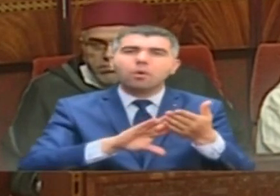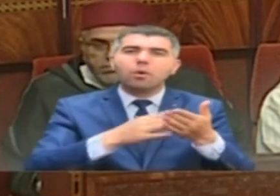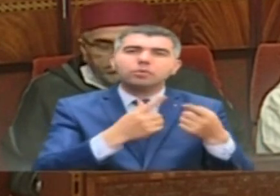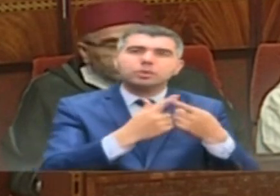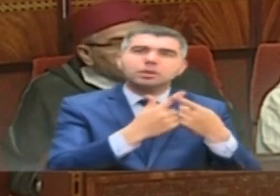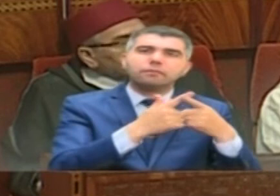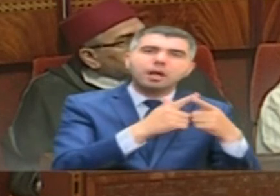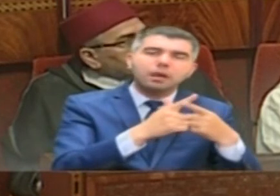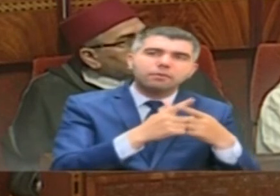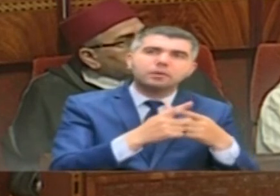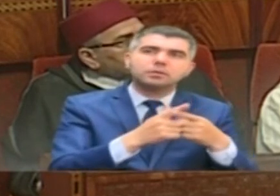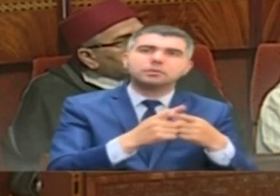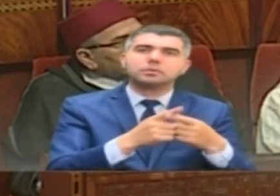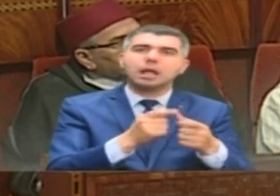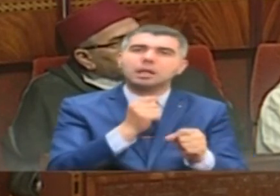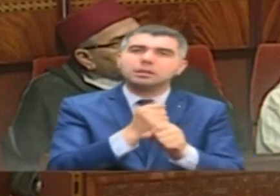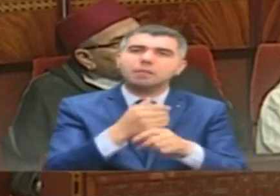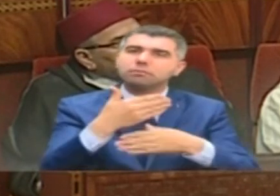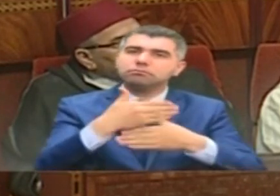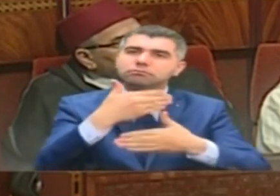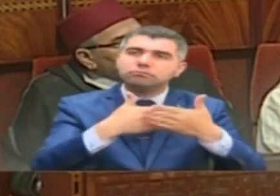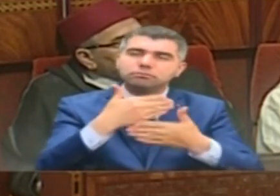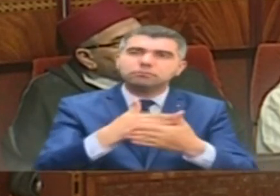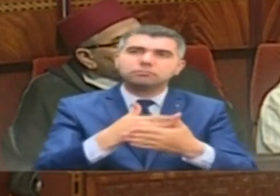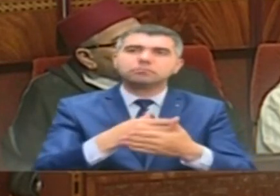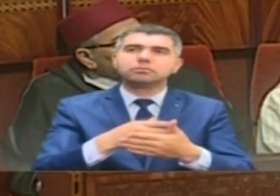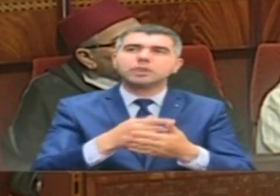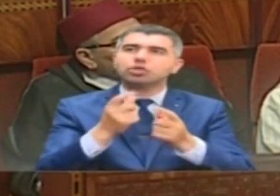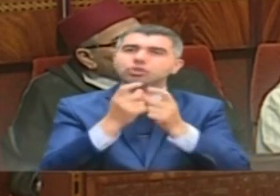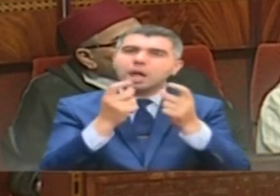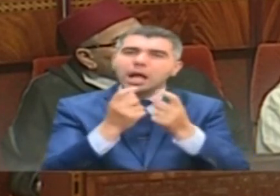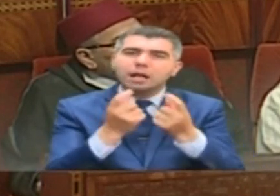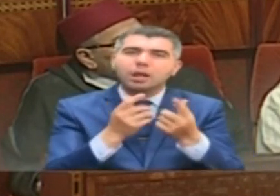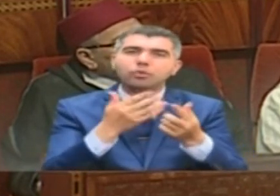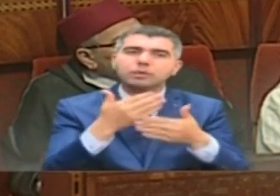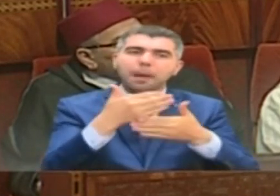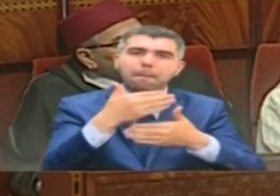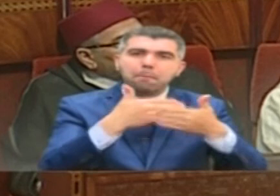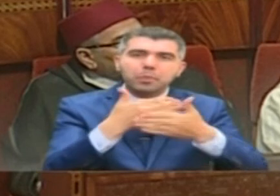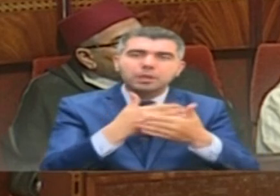نأكد مرة أخرى. شكرا السيد الوزير. تعقيب السيد النائب.